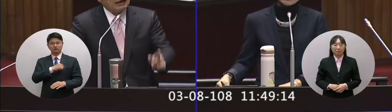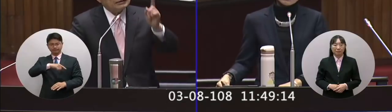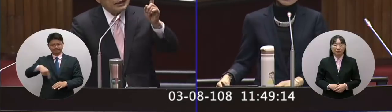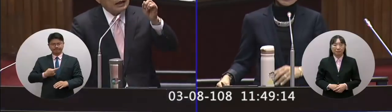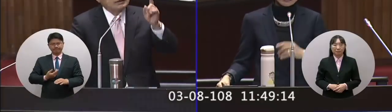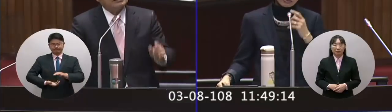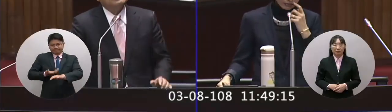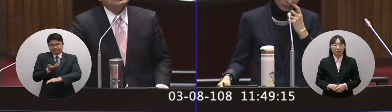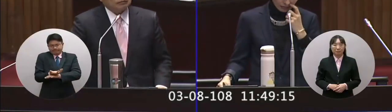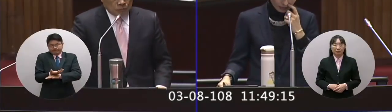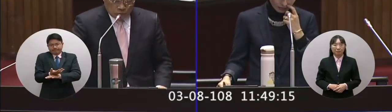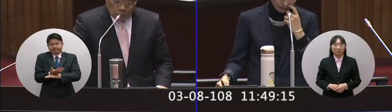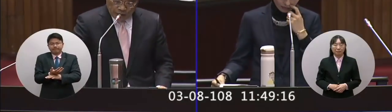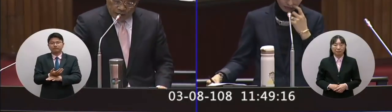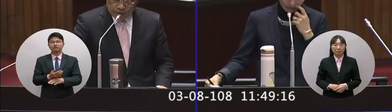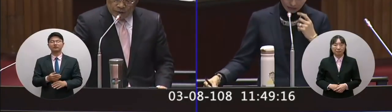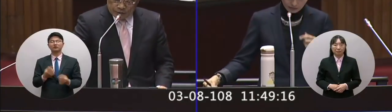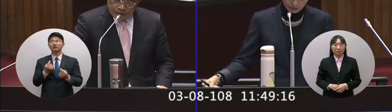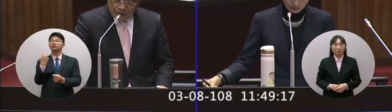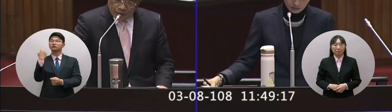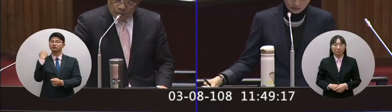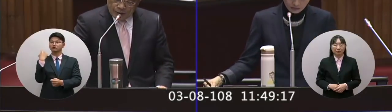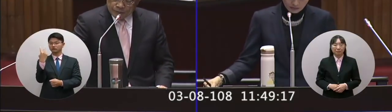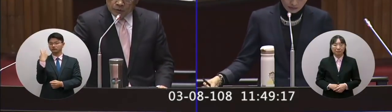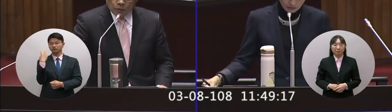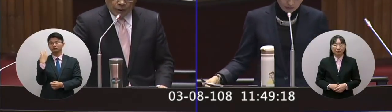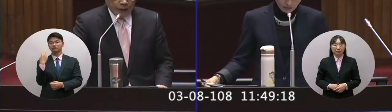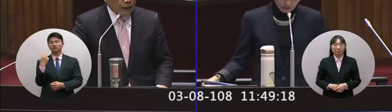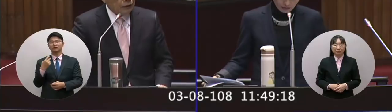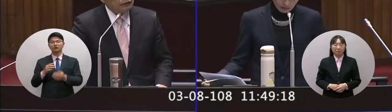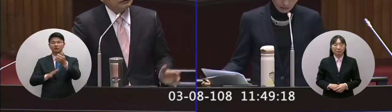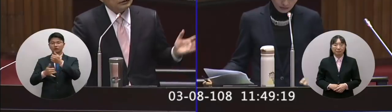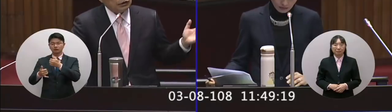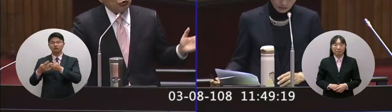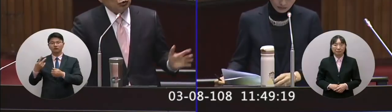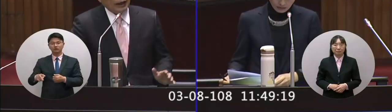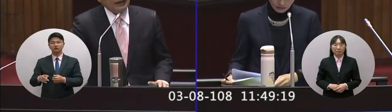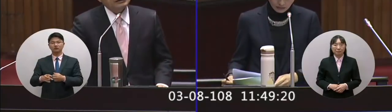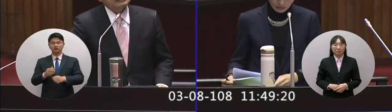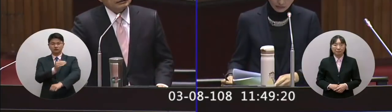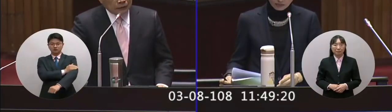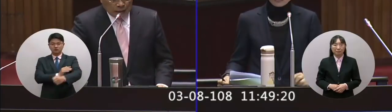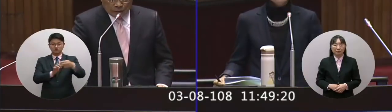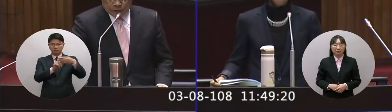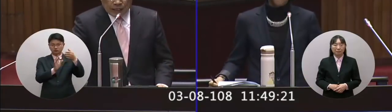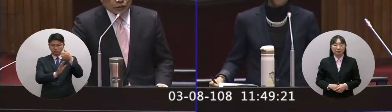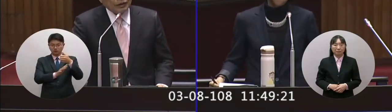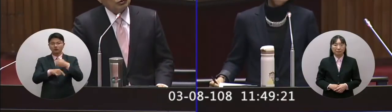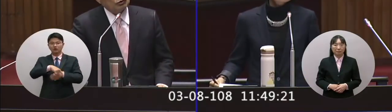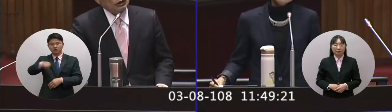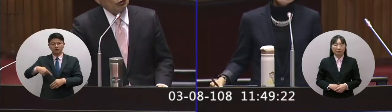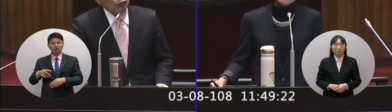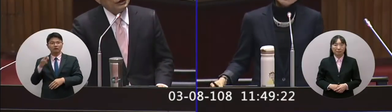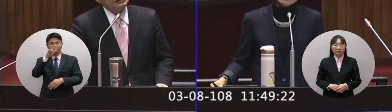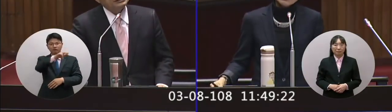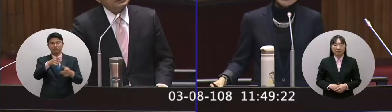力。像这样的，昨天前天我们委员跟陈主委等在日